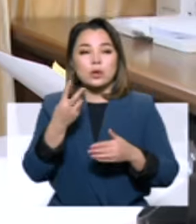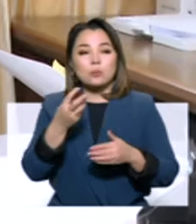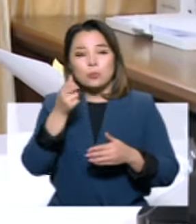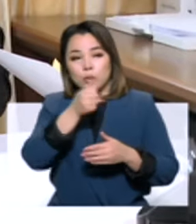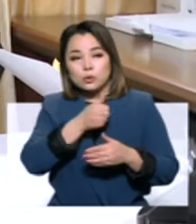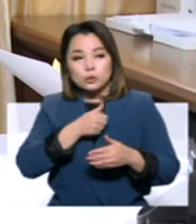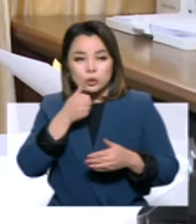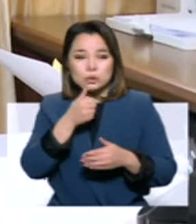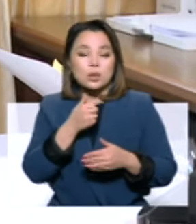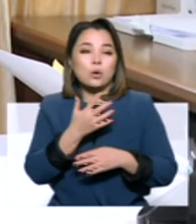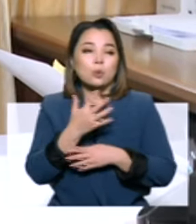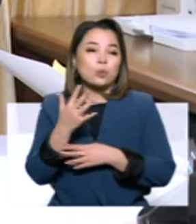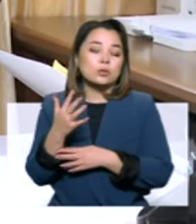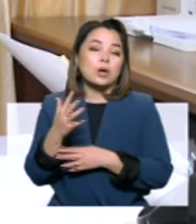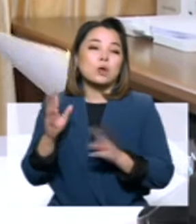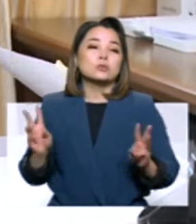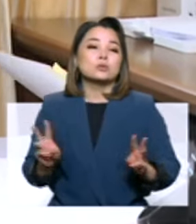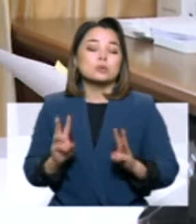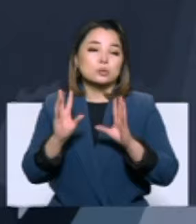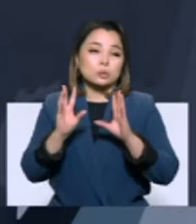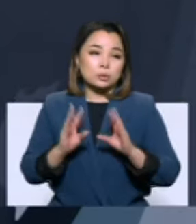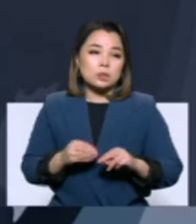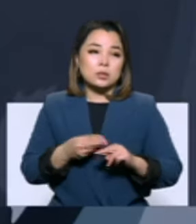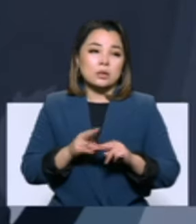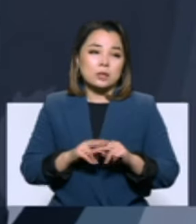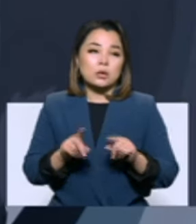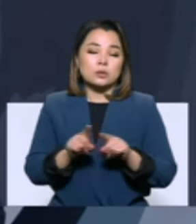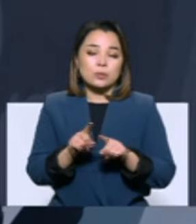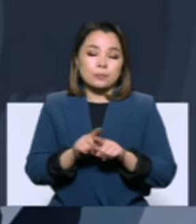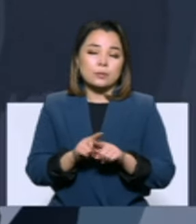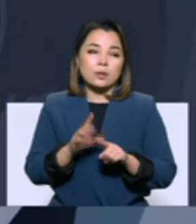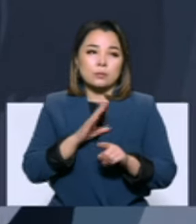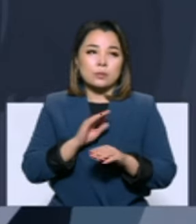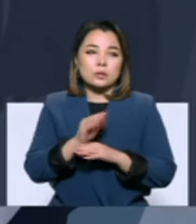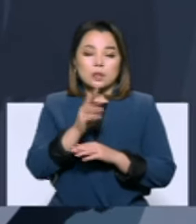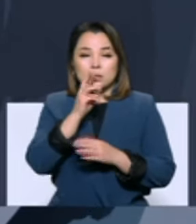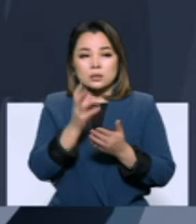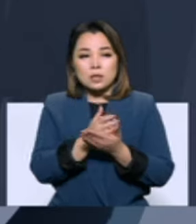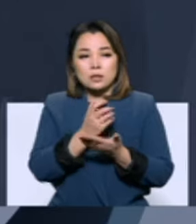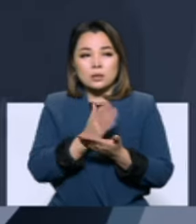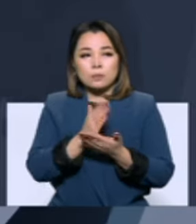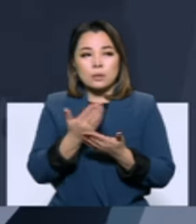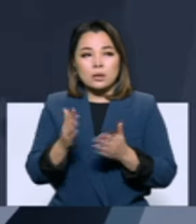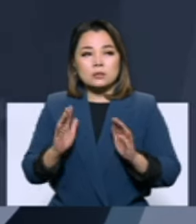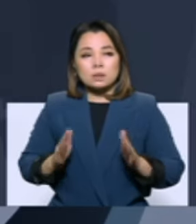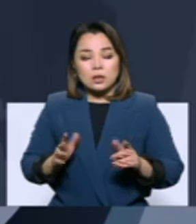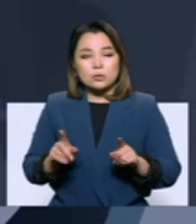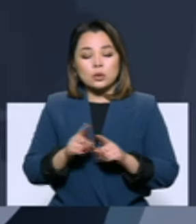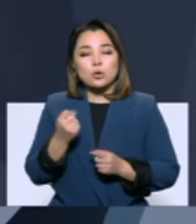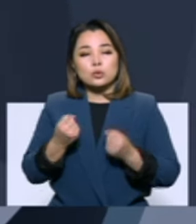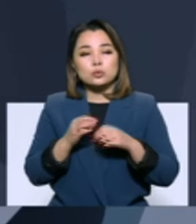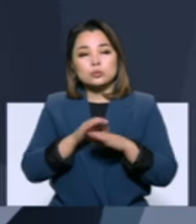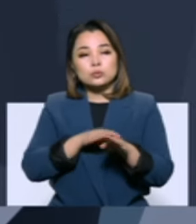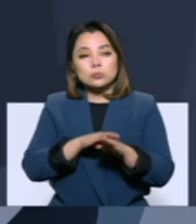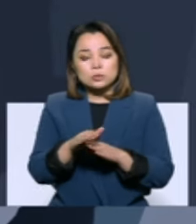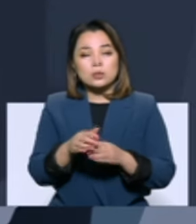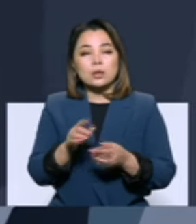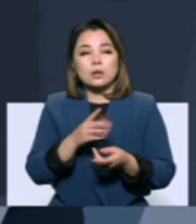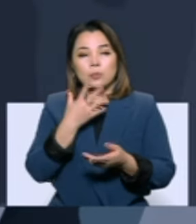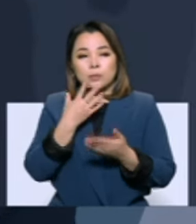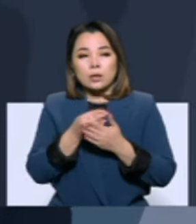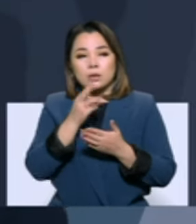өрт сөндірушілер 64 359 теңге алып отыр. Трактористер 65 768 теңге, жүргізушілер жаңа өрт сөндіру машинасының